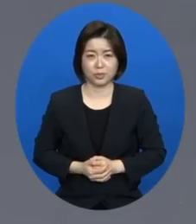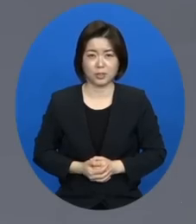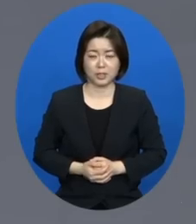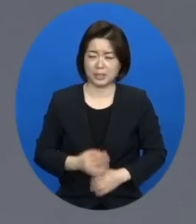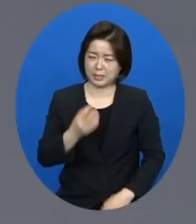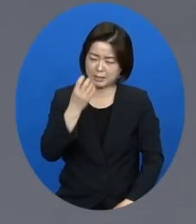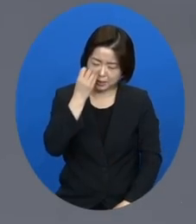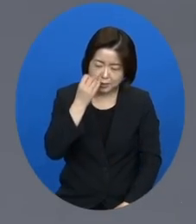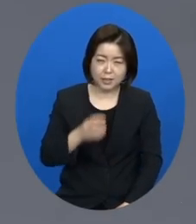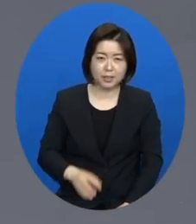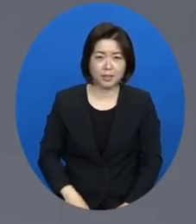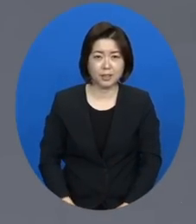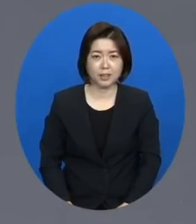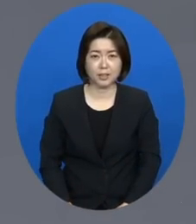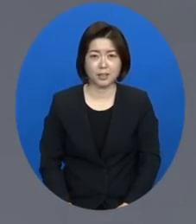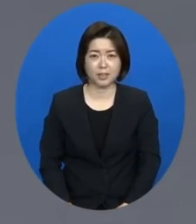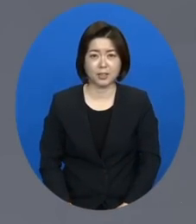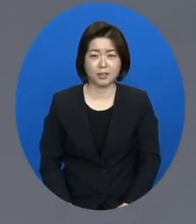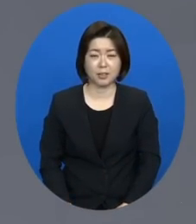희한하지 않습니까?